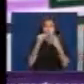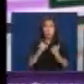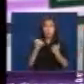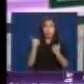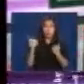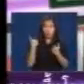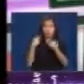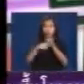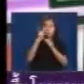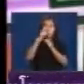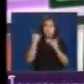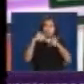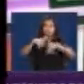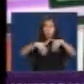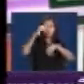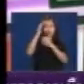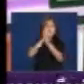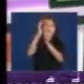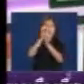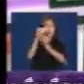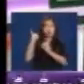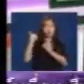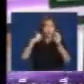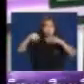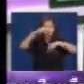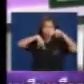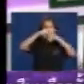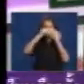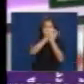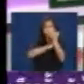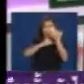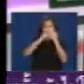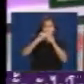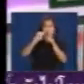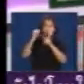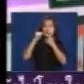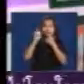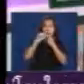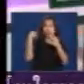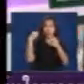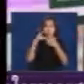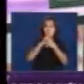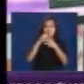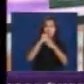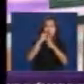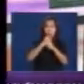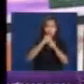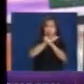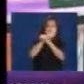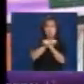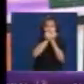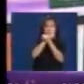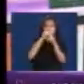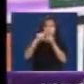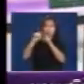โดยเรื่องนี้เองนะคะกองบัญชาการตำรวจนครบาลก็ได้มีการส่งตำรวจลงพื้นที่ตรวจเข้มโต๊ะรับพนันบอลแล้วก็เจ้ามือหวยใต้ดินป้องกันการรับ